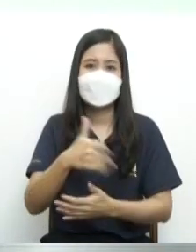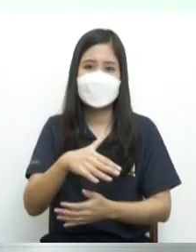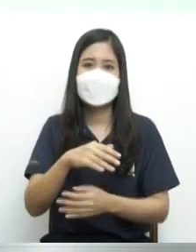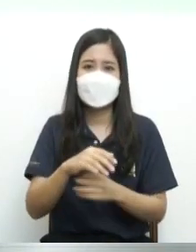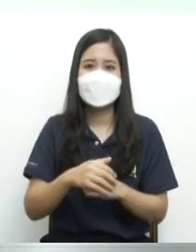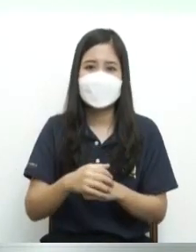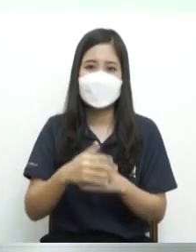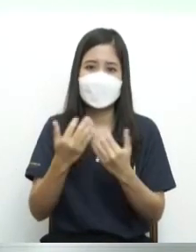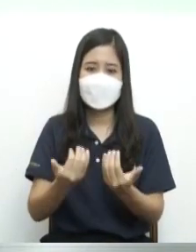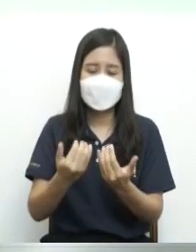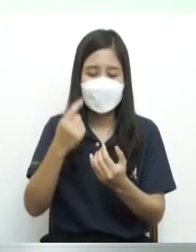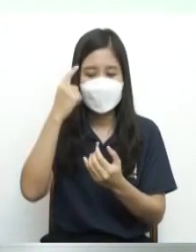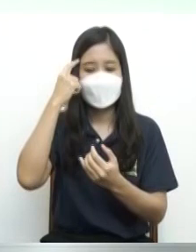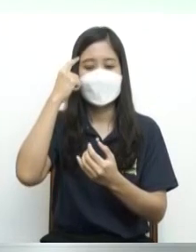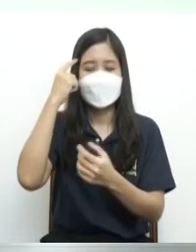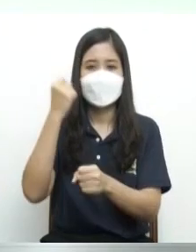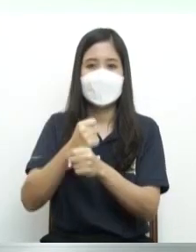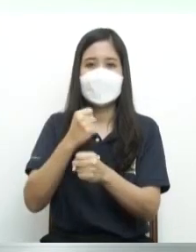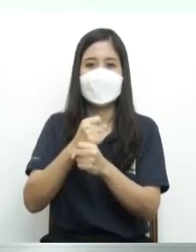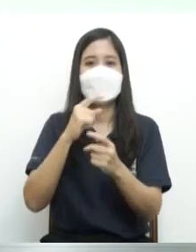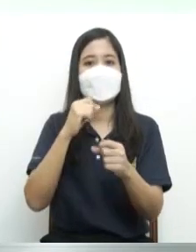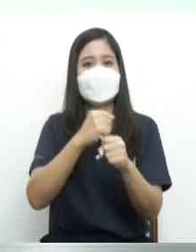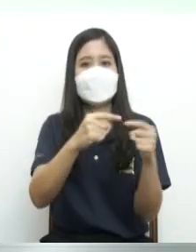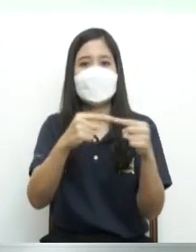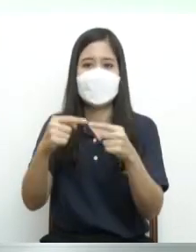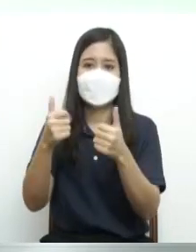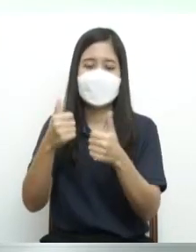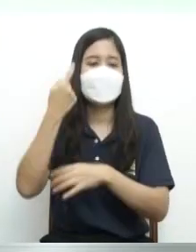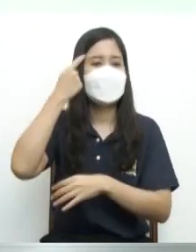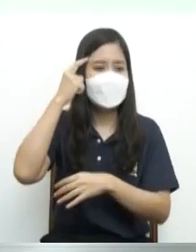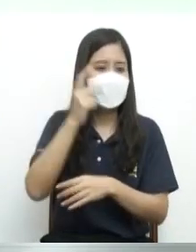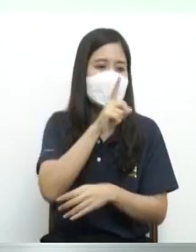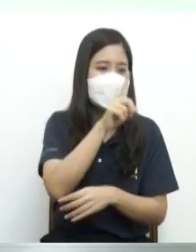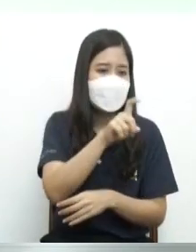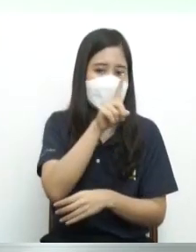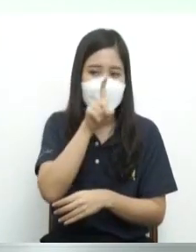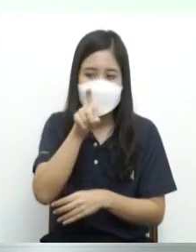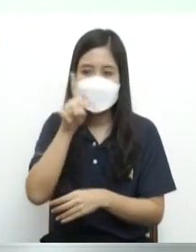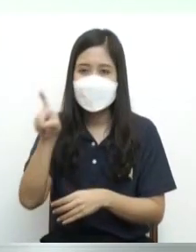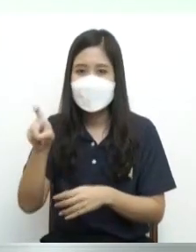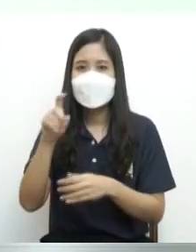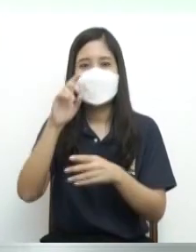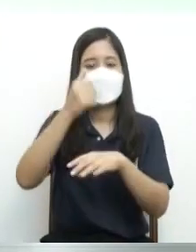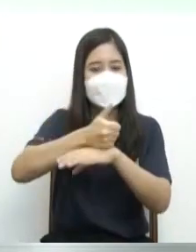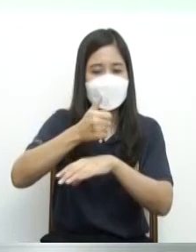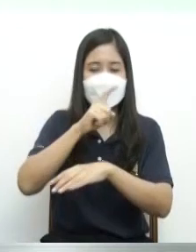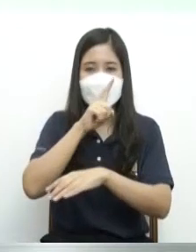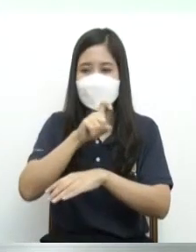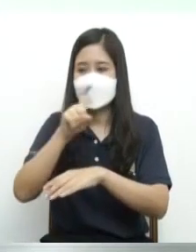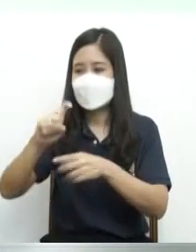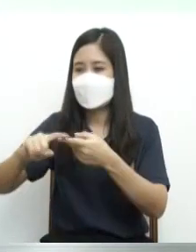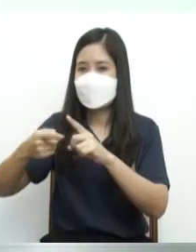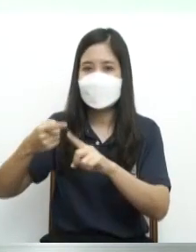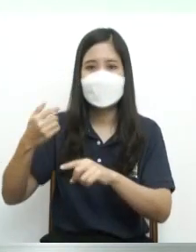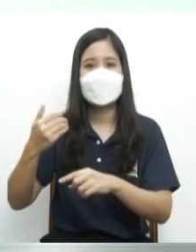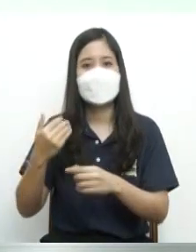ที่จะศึกษาต่ออะไรไม่รู้บางทีเราก็ถามเจ้าหน้าที่นะถามเพื่อนร่วมงานถามนายถามคนเสมอกันเอ๊ะเรื่องนี้ท่านเคย